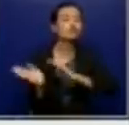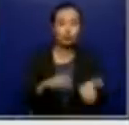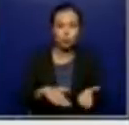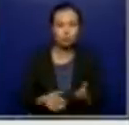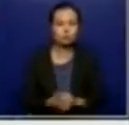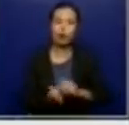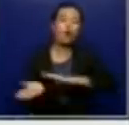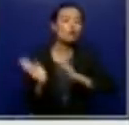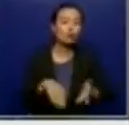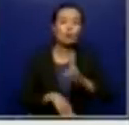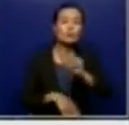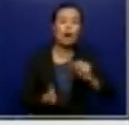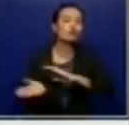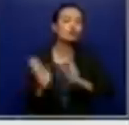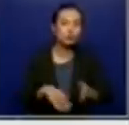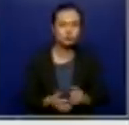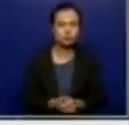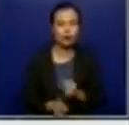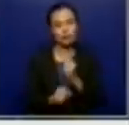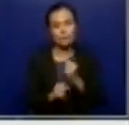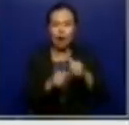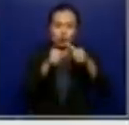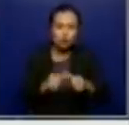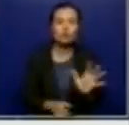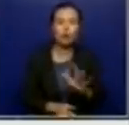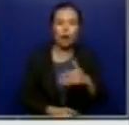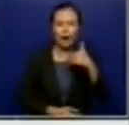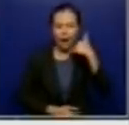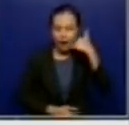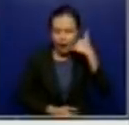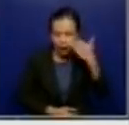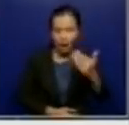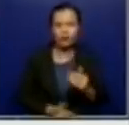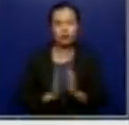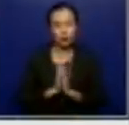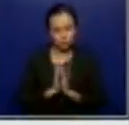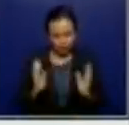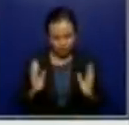ยุบสภาพรุ่งนี้เลยอย่าได้อยู่อย่าได้เป็นอย่างนี้เลยอายพี่น้องประชาชนครับกลับขอบคุณท่านประธานนะ